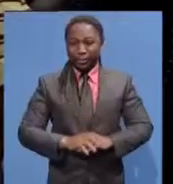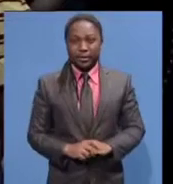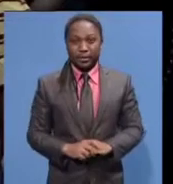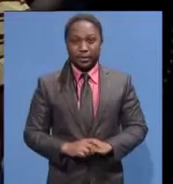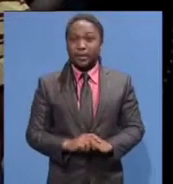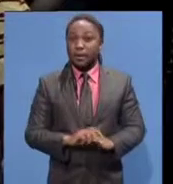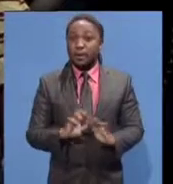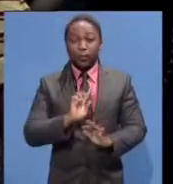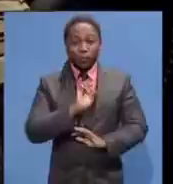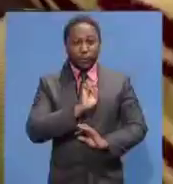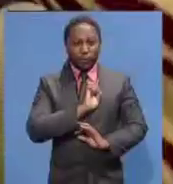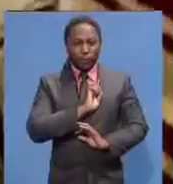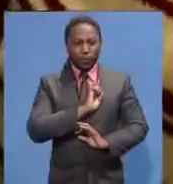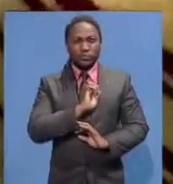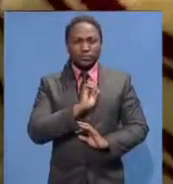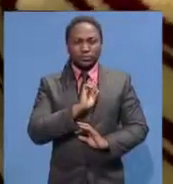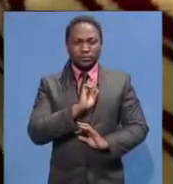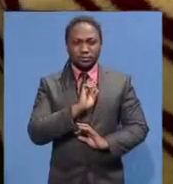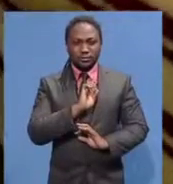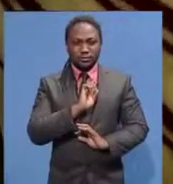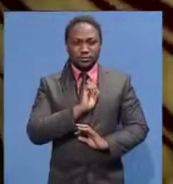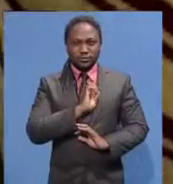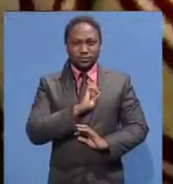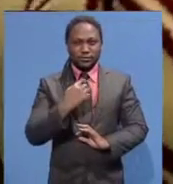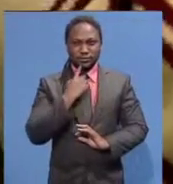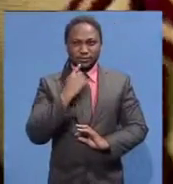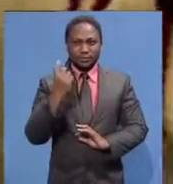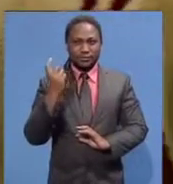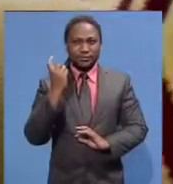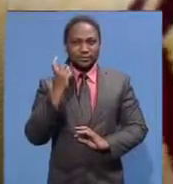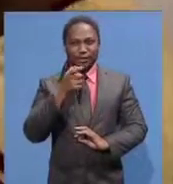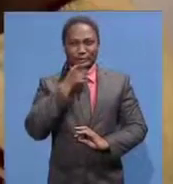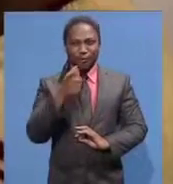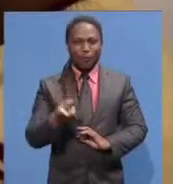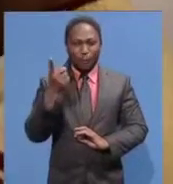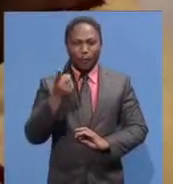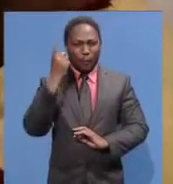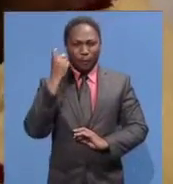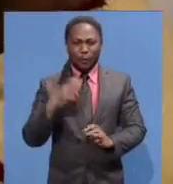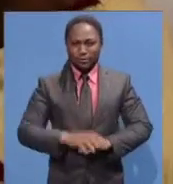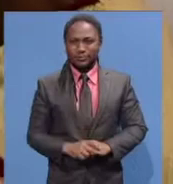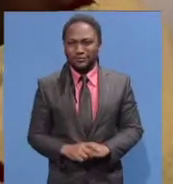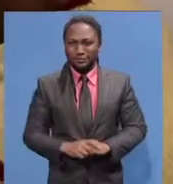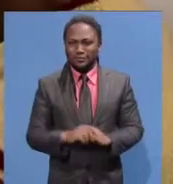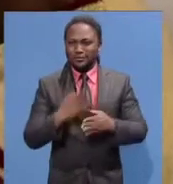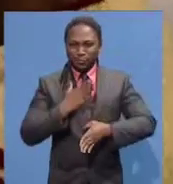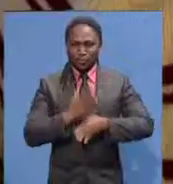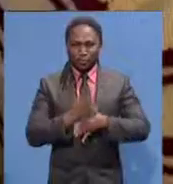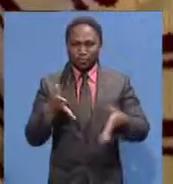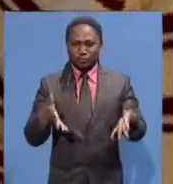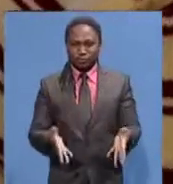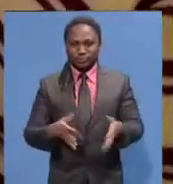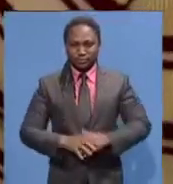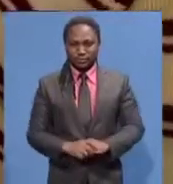angibize nge-nickname yami, Nicky! Komisho! Jele mothoma di only several coffee here. Sange